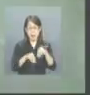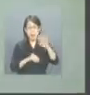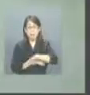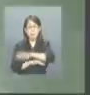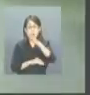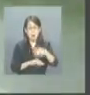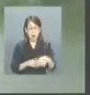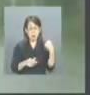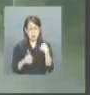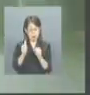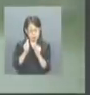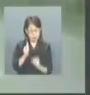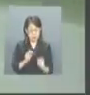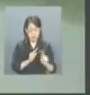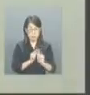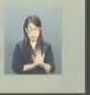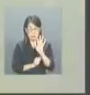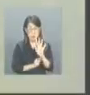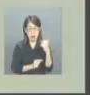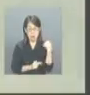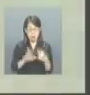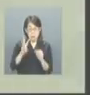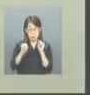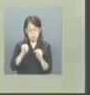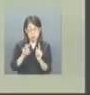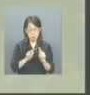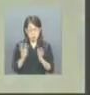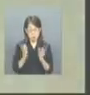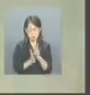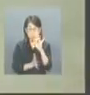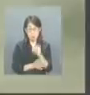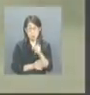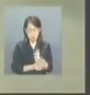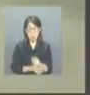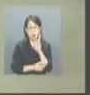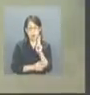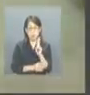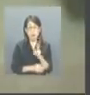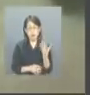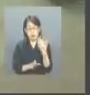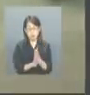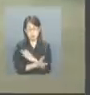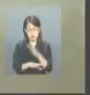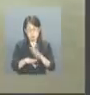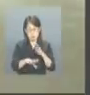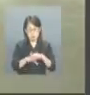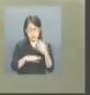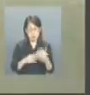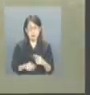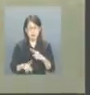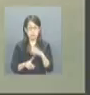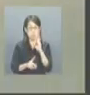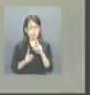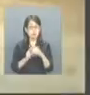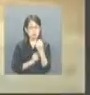ภอกว่า80หมู่บ้านเพิ่มความระมัดระวังหลังจากที่ได้รับคำเตือนว่าจะมีฝนตกหนักมากในวันที่16มิถุนายน